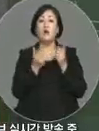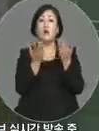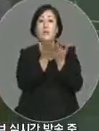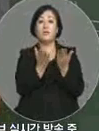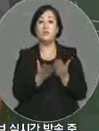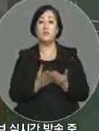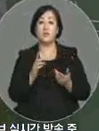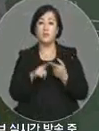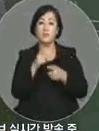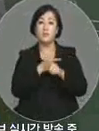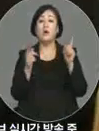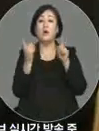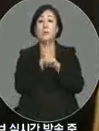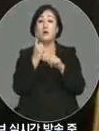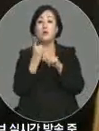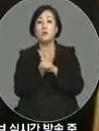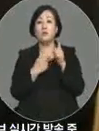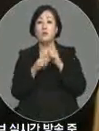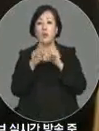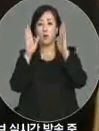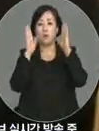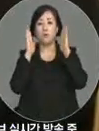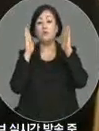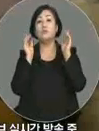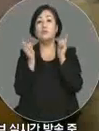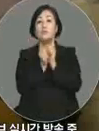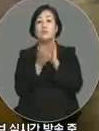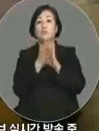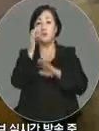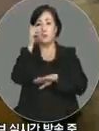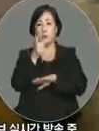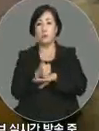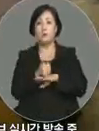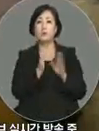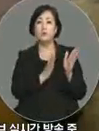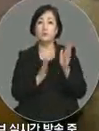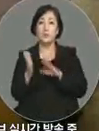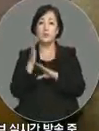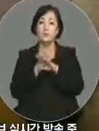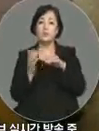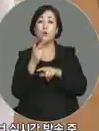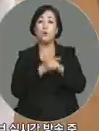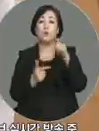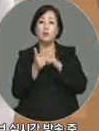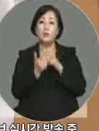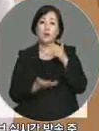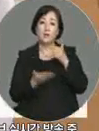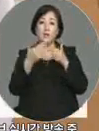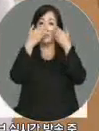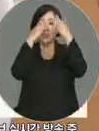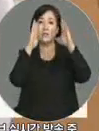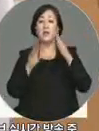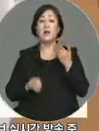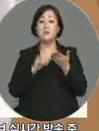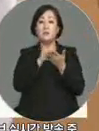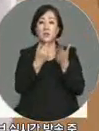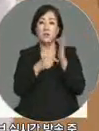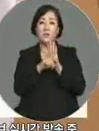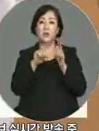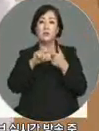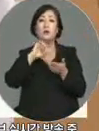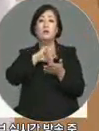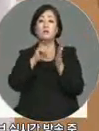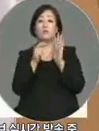또는 약점을 보완하기 위해서 실전 대비 마무리 학습을 하고 있습니다. 조금 더 상위권 대학에 지원을 하기 위해서 최저를